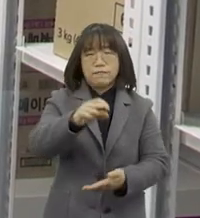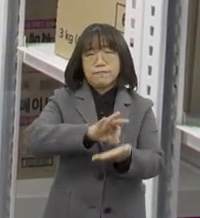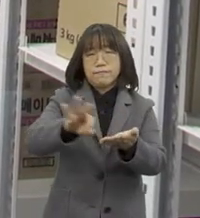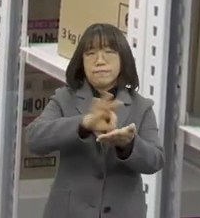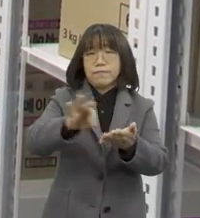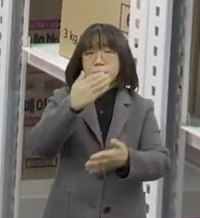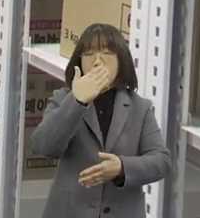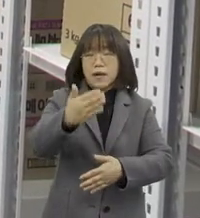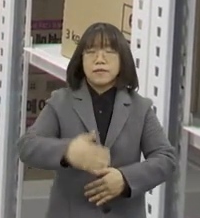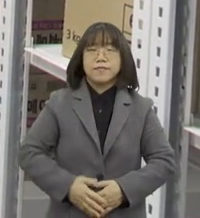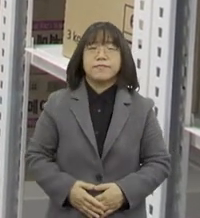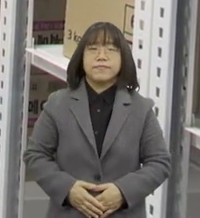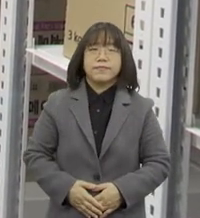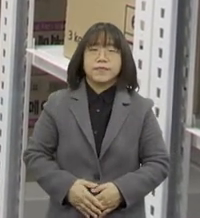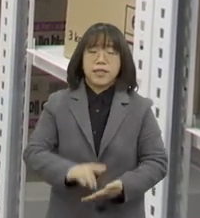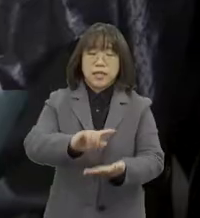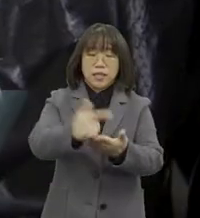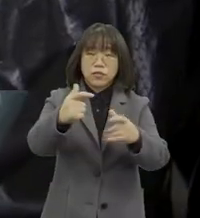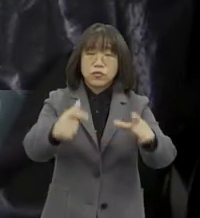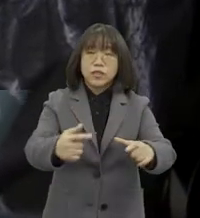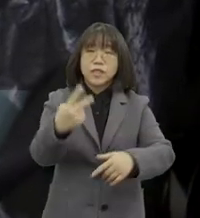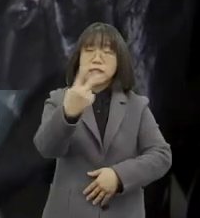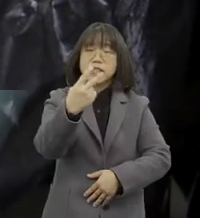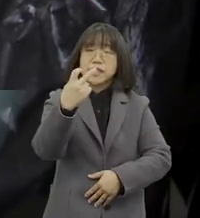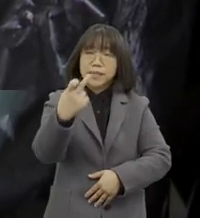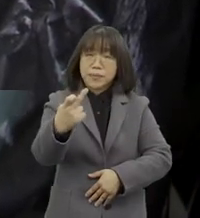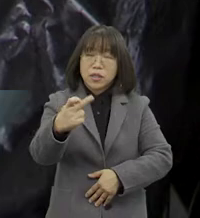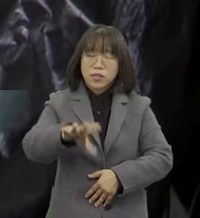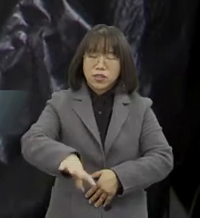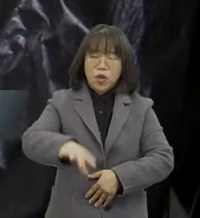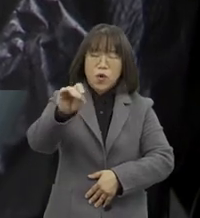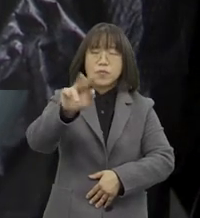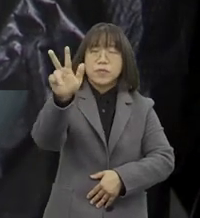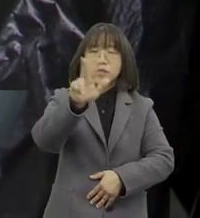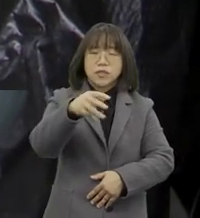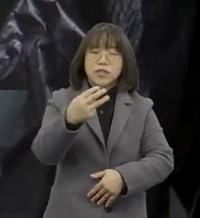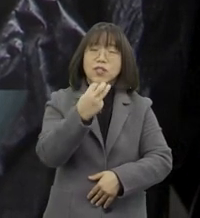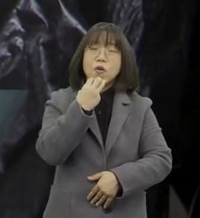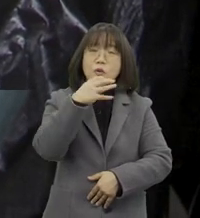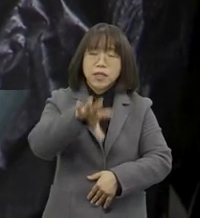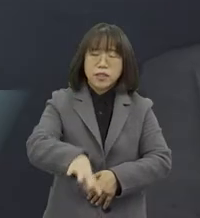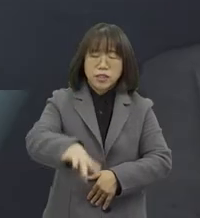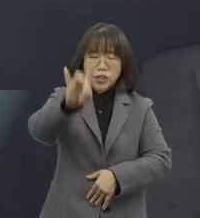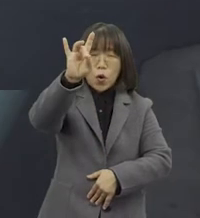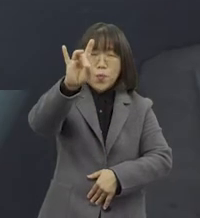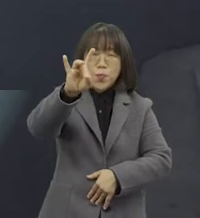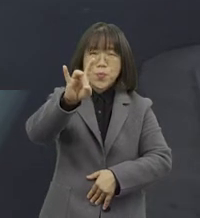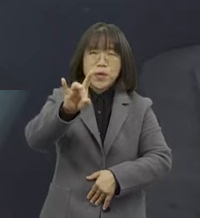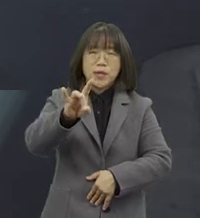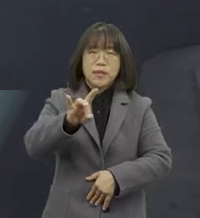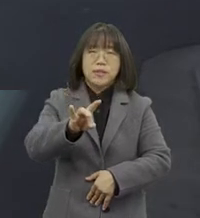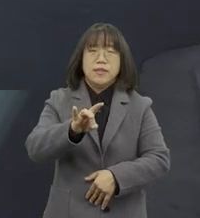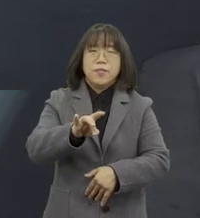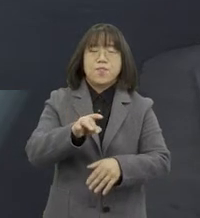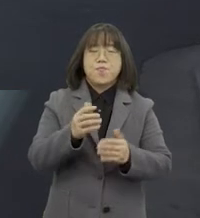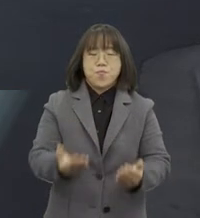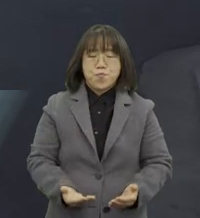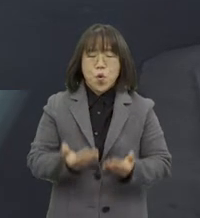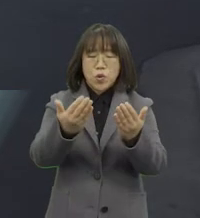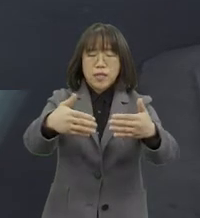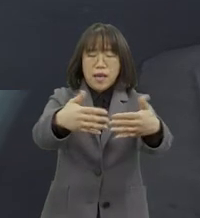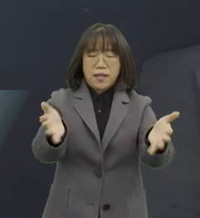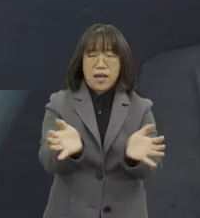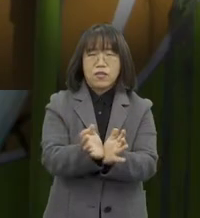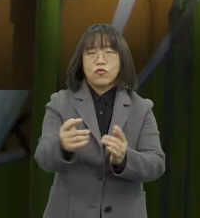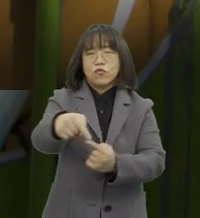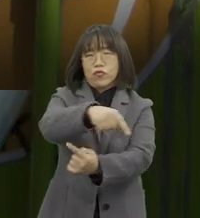2회의 이용할 수 있습니다 한편 방송분은 2012년 서울시 최초로 이동 푸드마켓 전문 봉사단을